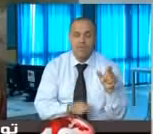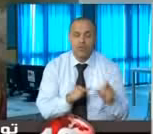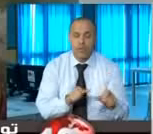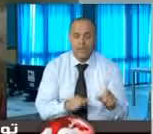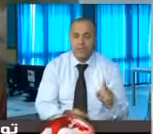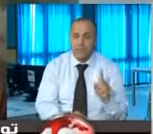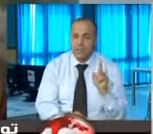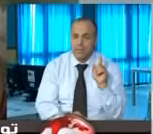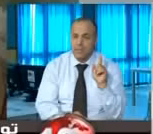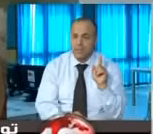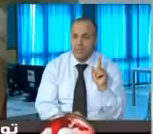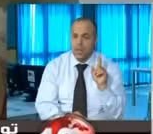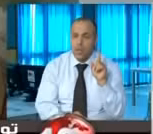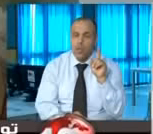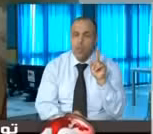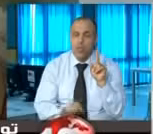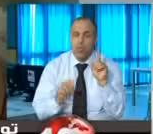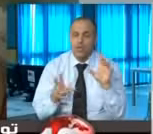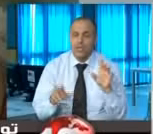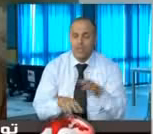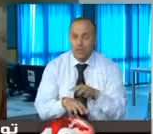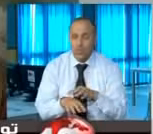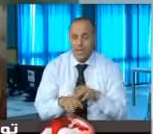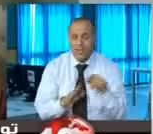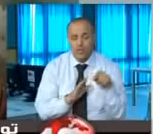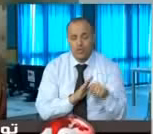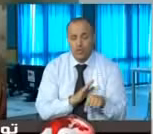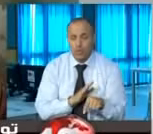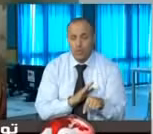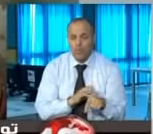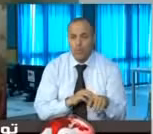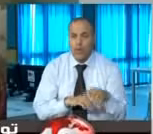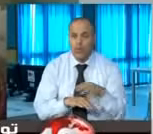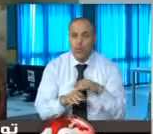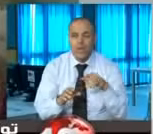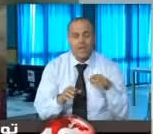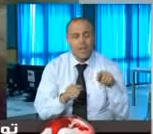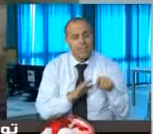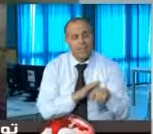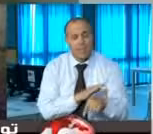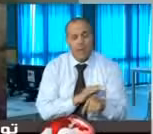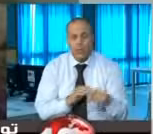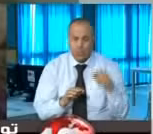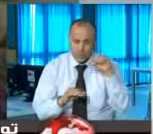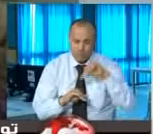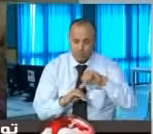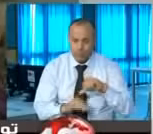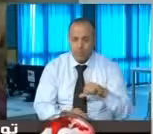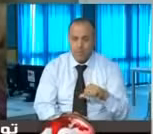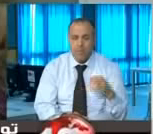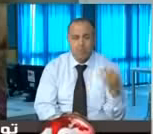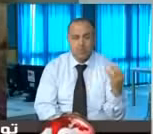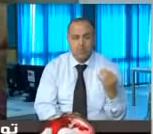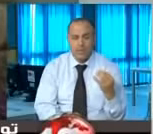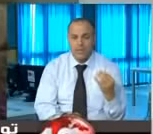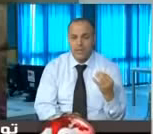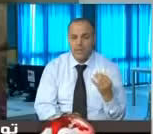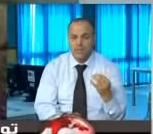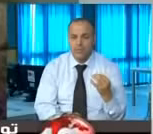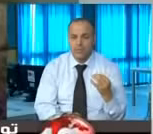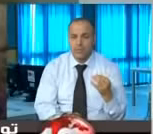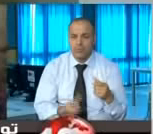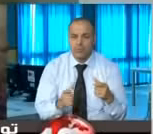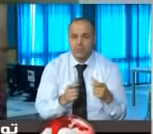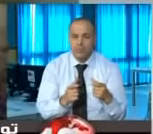لكن قارنوها ب 18 ولاية خاصة ولايات الجنوب والولايات الداخلية، تكون نسب